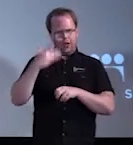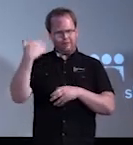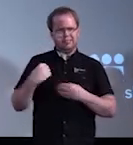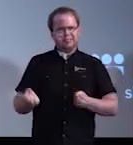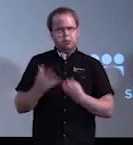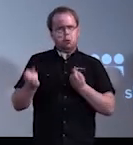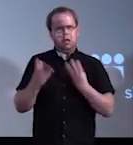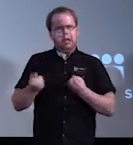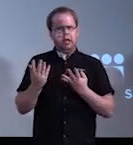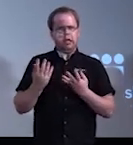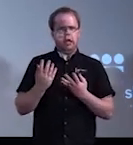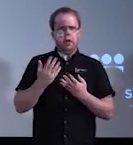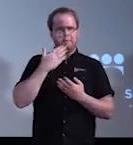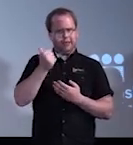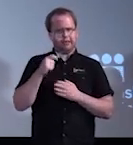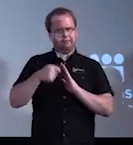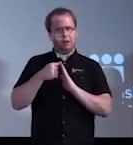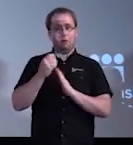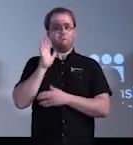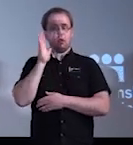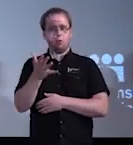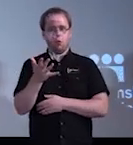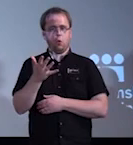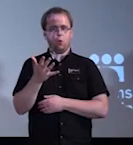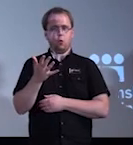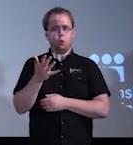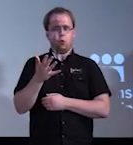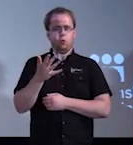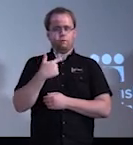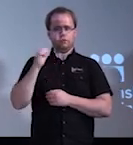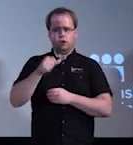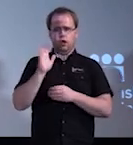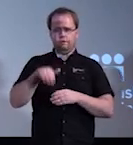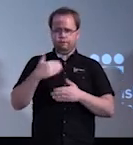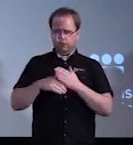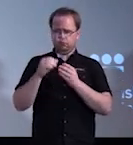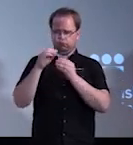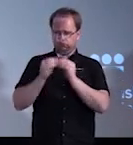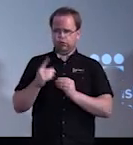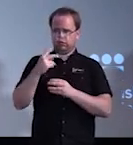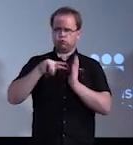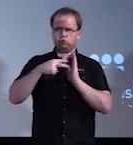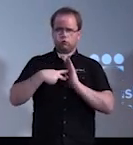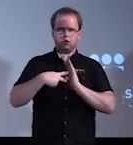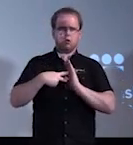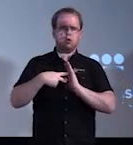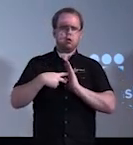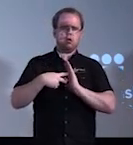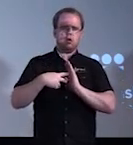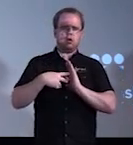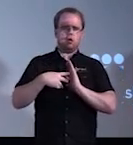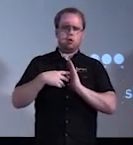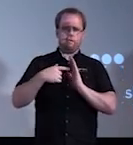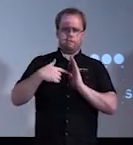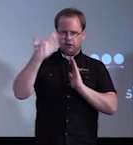stimulera en bättre film. Om 5 år så ska vi ha byggt ett system där vi har kunnat